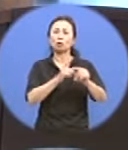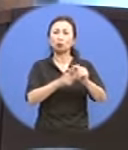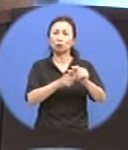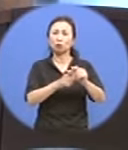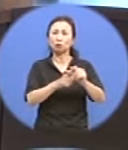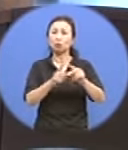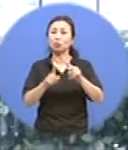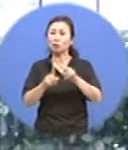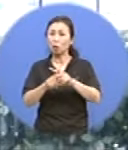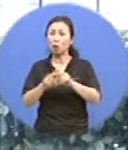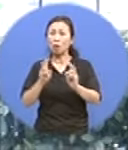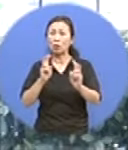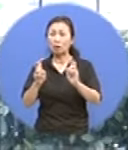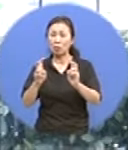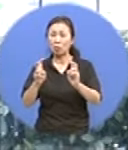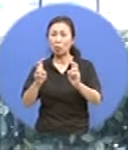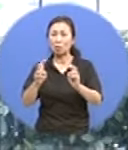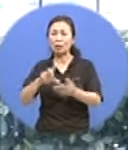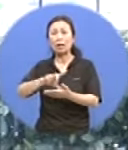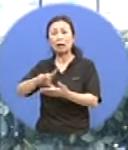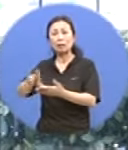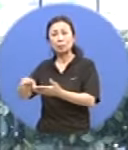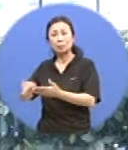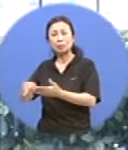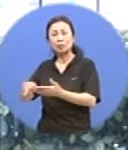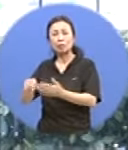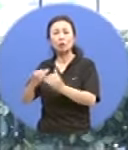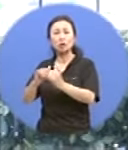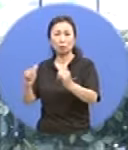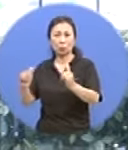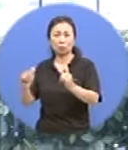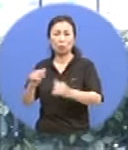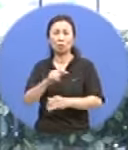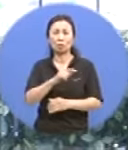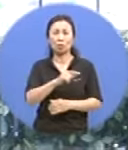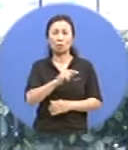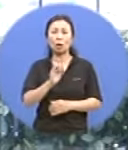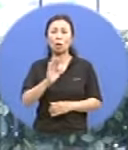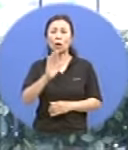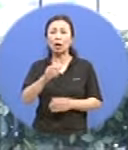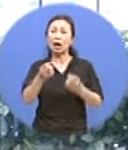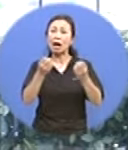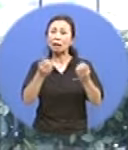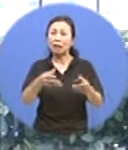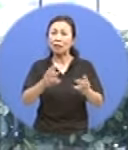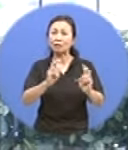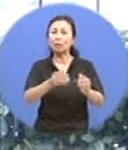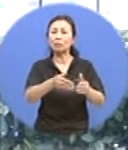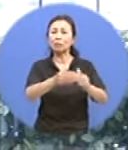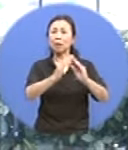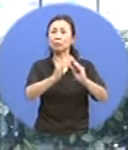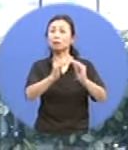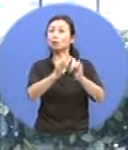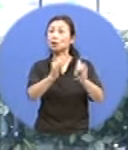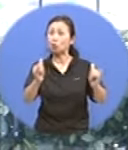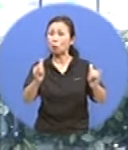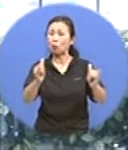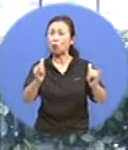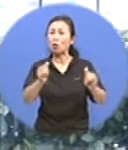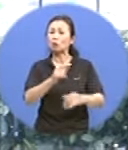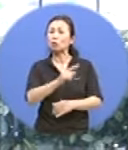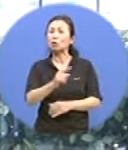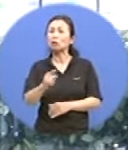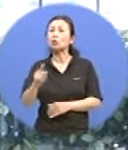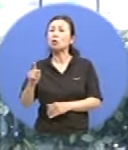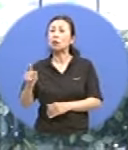堅企業とか中小企業とか地場の人たちたくさんいるし、それからこれからまた 新しく企業を起こそうとする人とか、そういう人